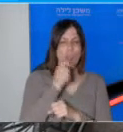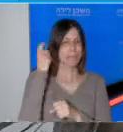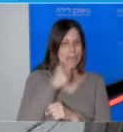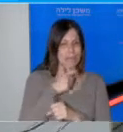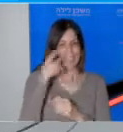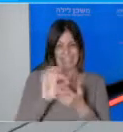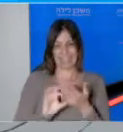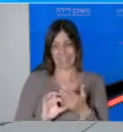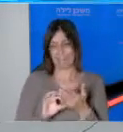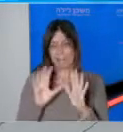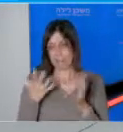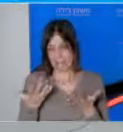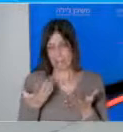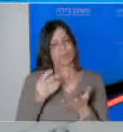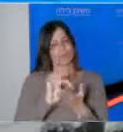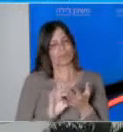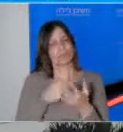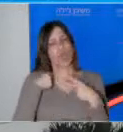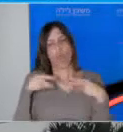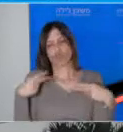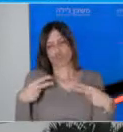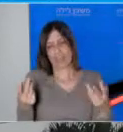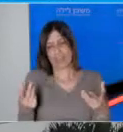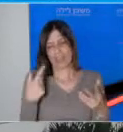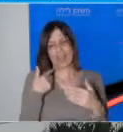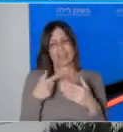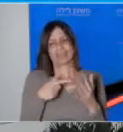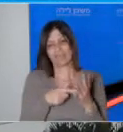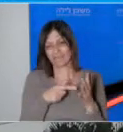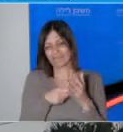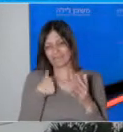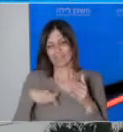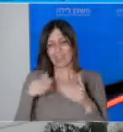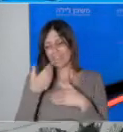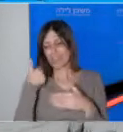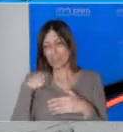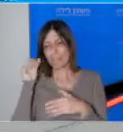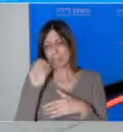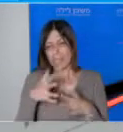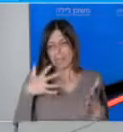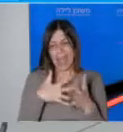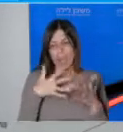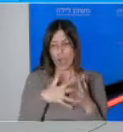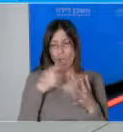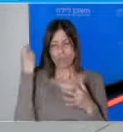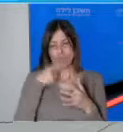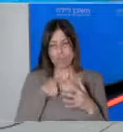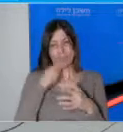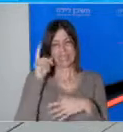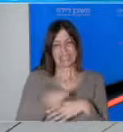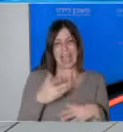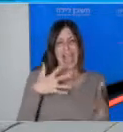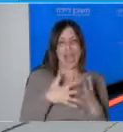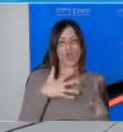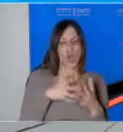מה כתב? הוא כתב חוששני לפני שאנחנו באים לחקור את פשעי הפושעים, שנצטרך לחקור